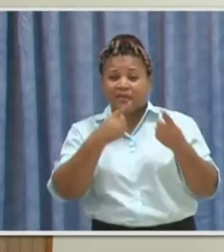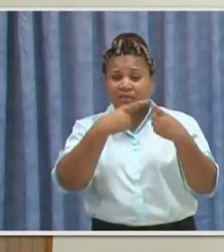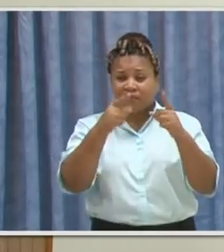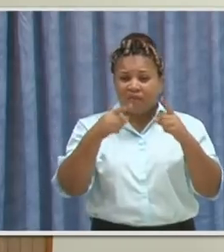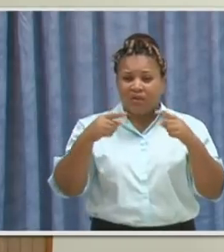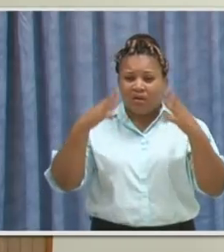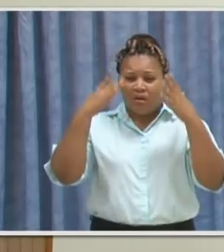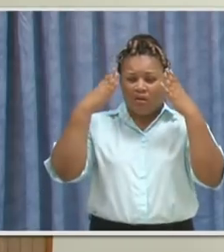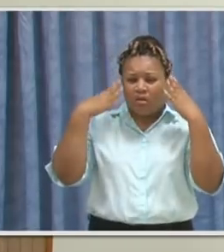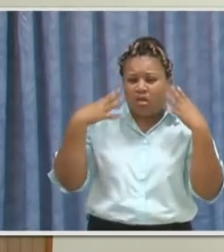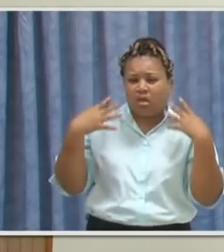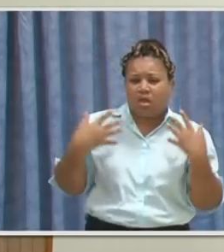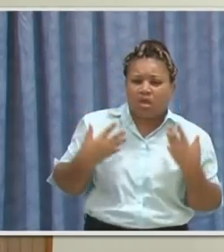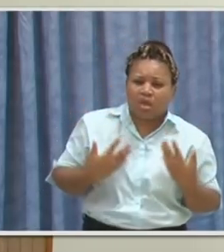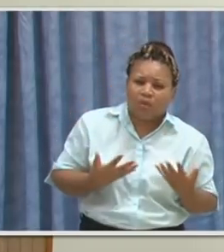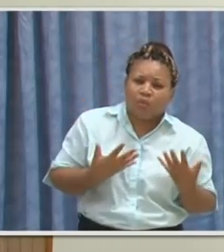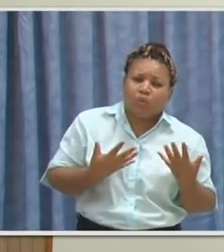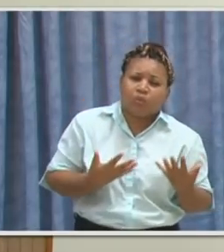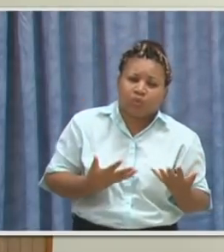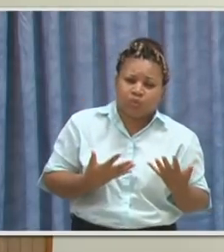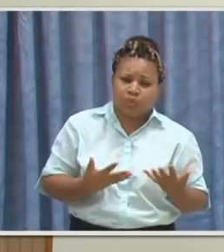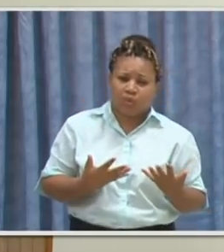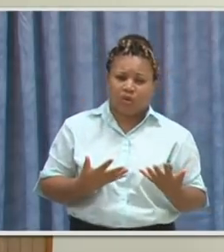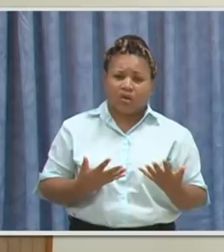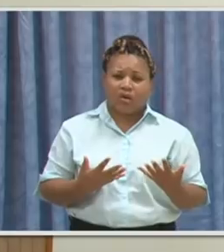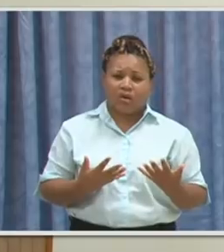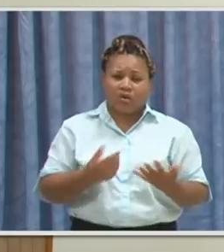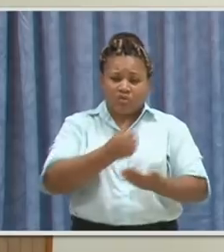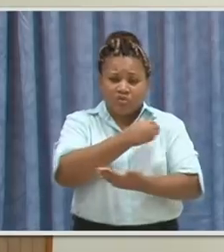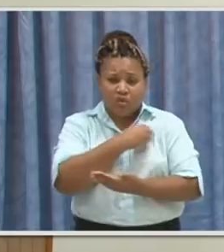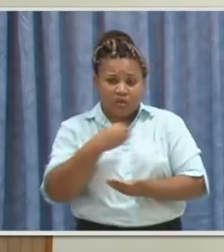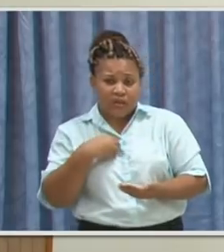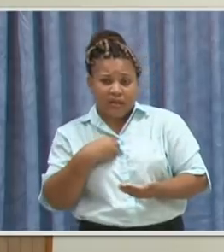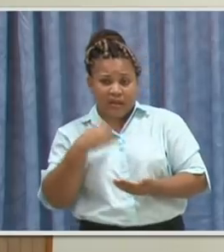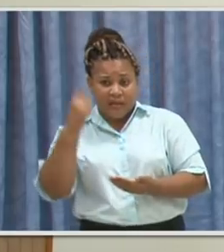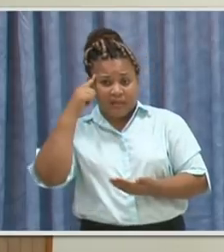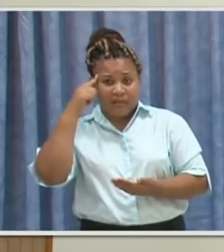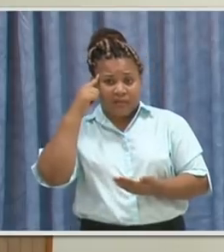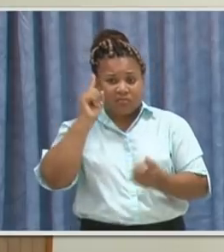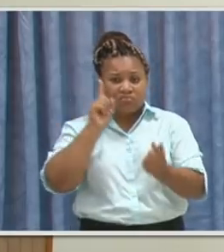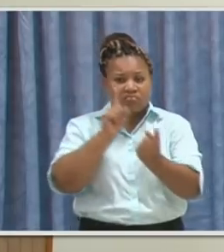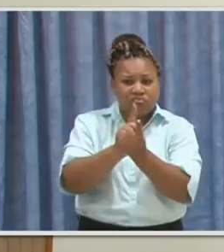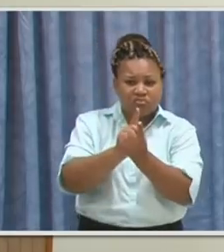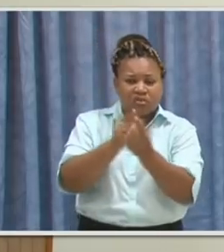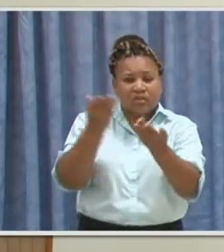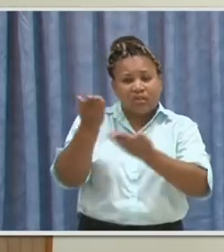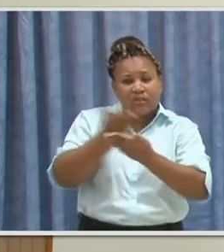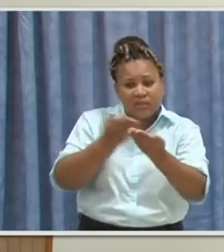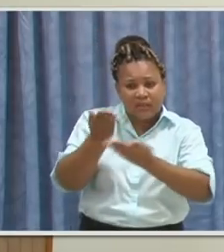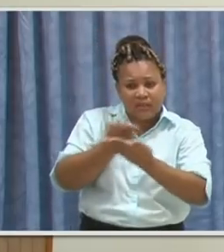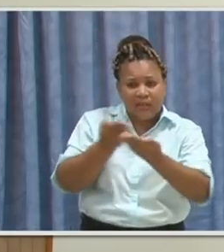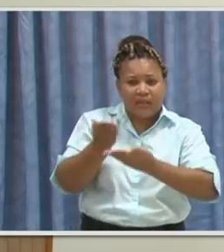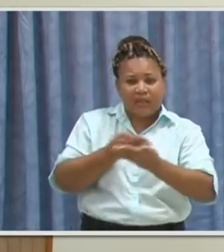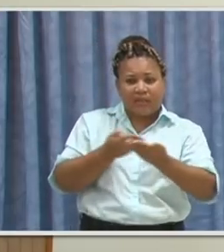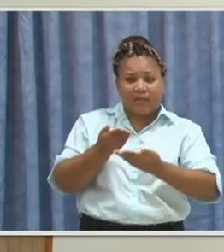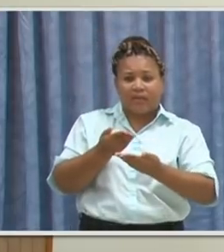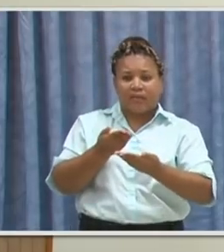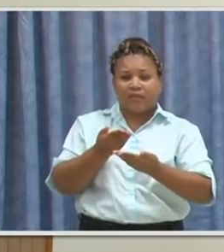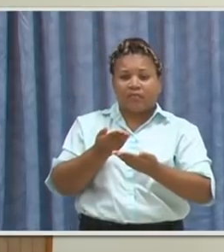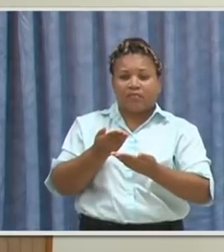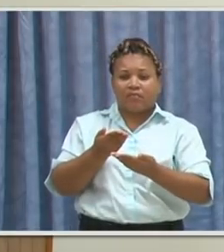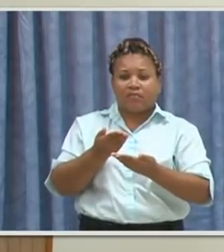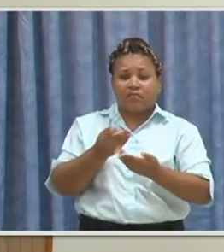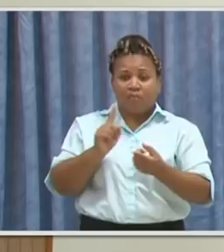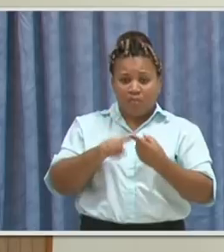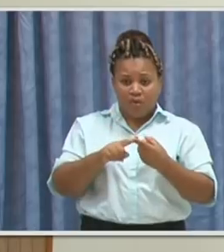Et il y a encore dans l'isolation. L'état est fini, l'isolation. nous pour transférer les dans nous faciliter beau